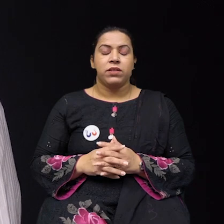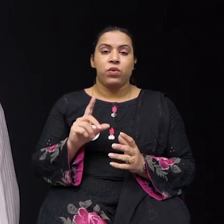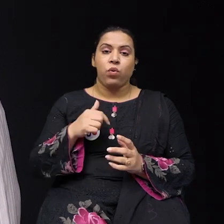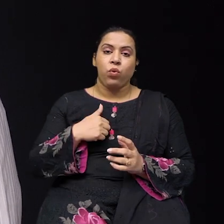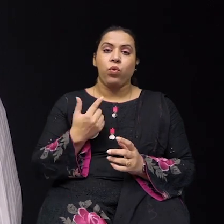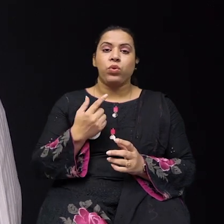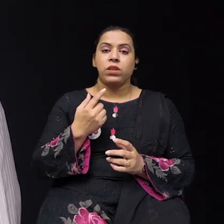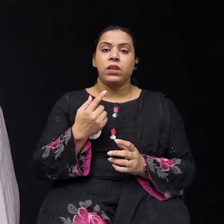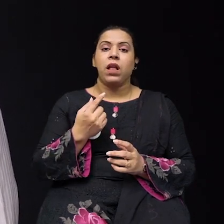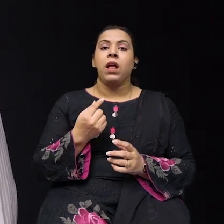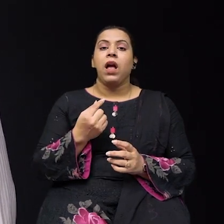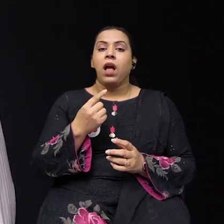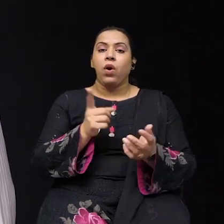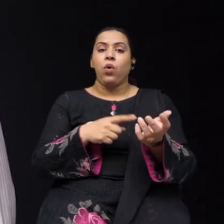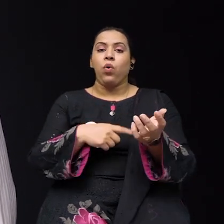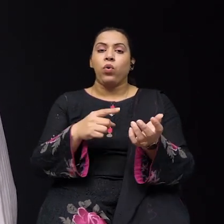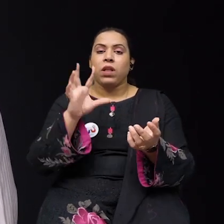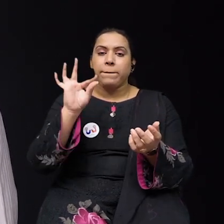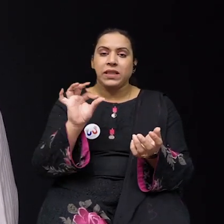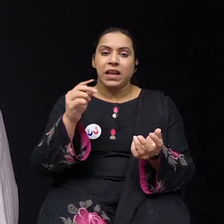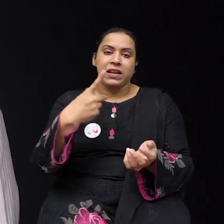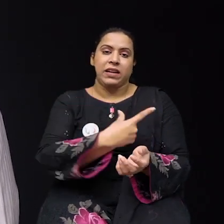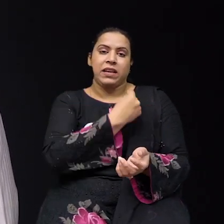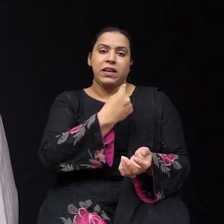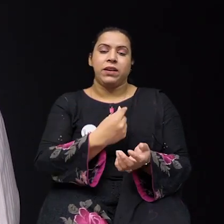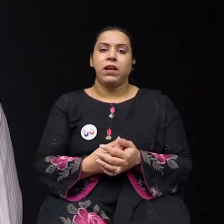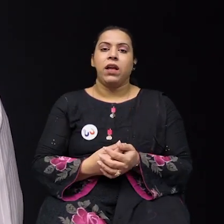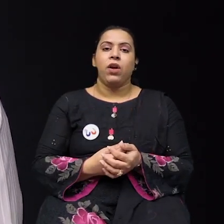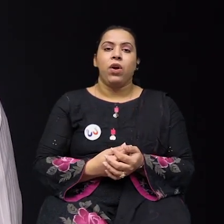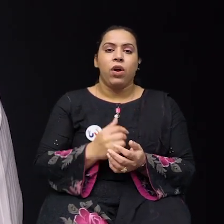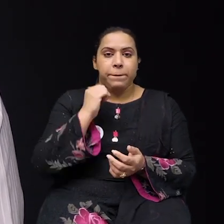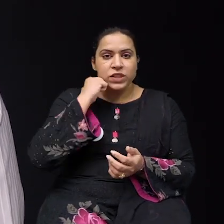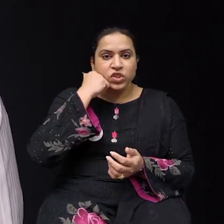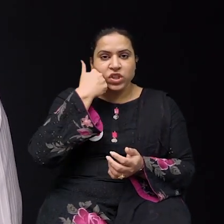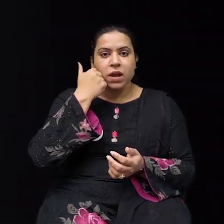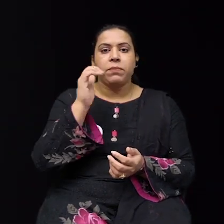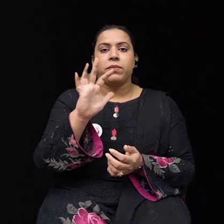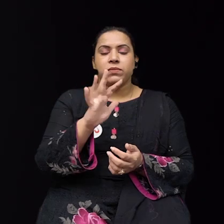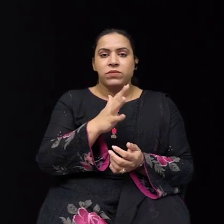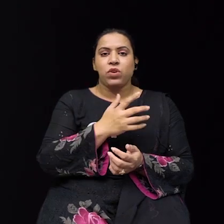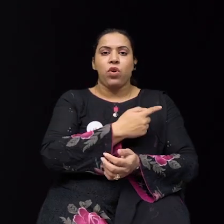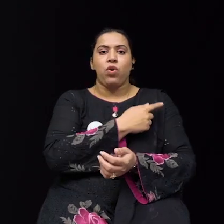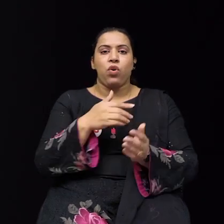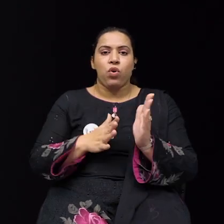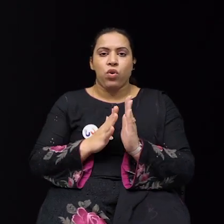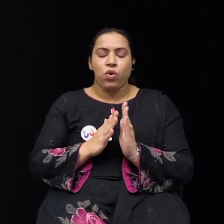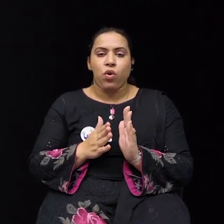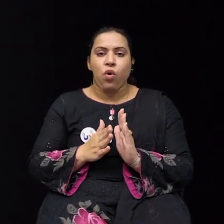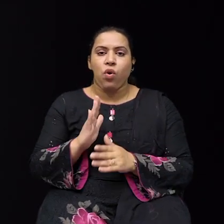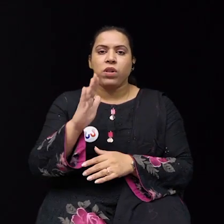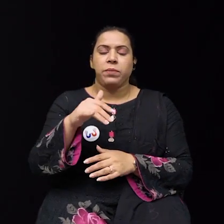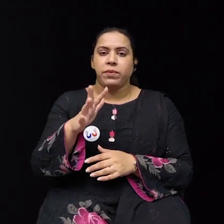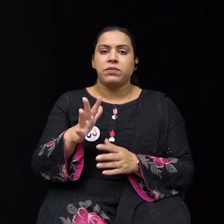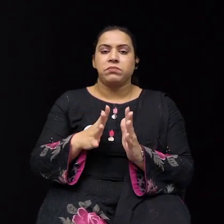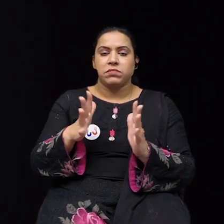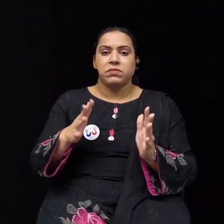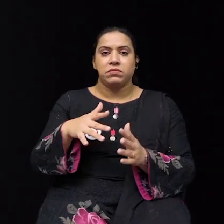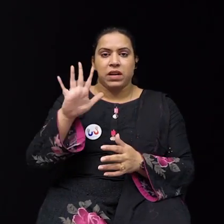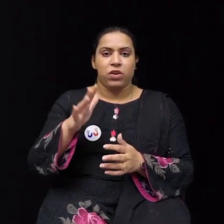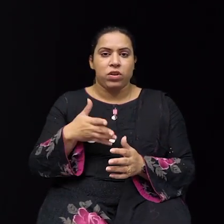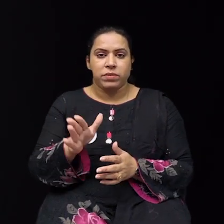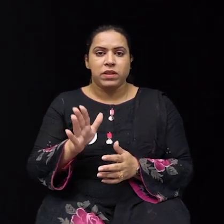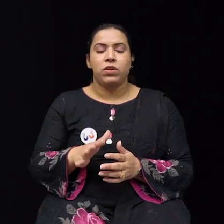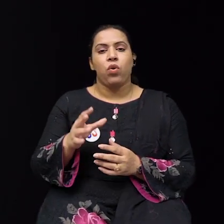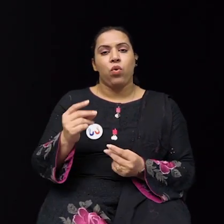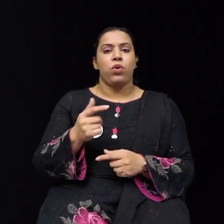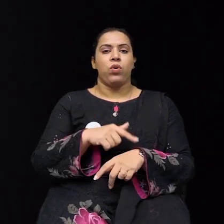اس قسم کی ہو تو وہ آپ کو خون پتلے کا ٹیکہ لگاتے ہیں. اور اگر آپ پنجاب انسٹیٹیوٹ آف کارڈیالوجی اور اس قسم کے بڑے ہسپتالوں میں تشریف لے کے گئے ہیں